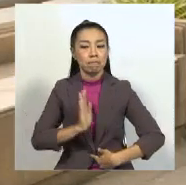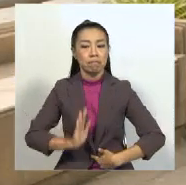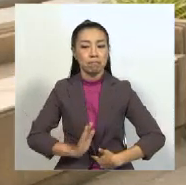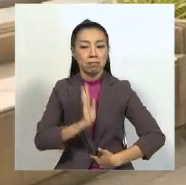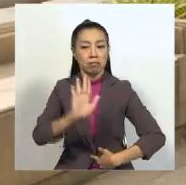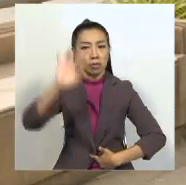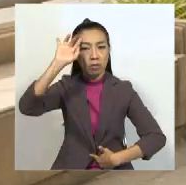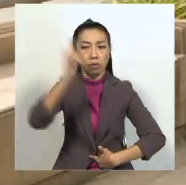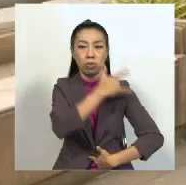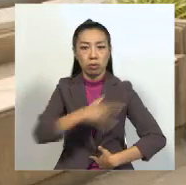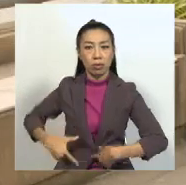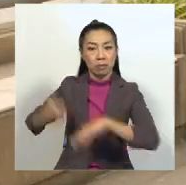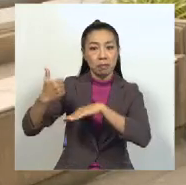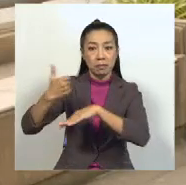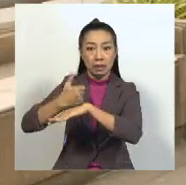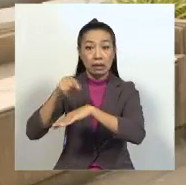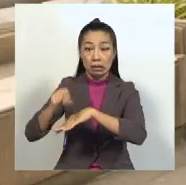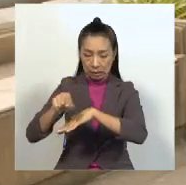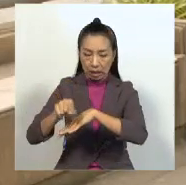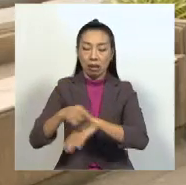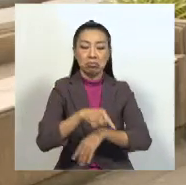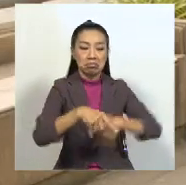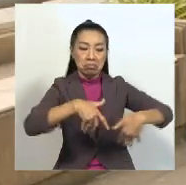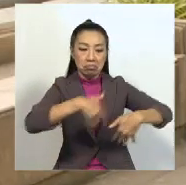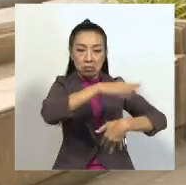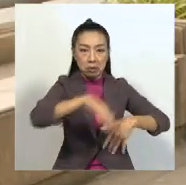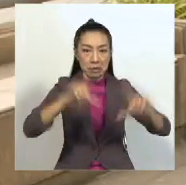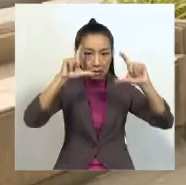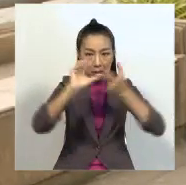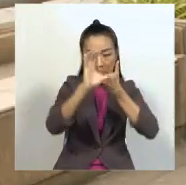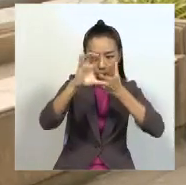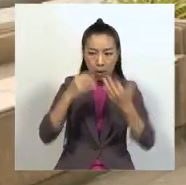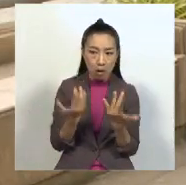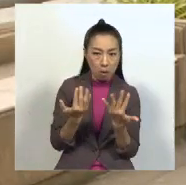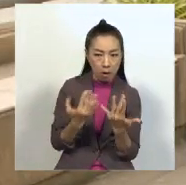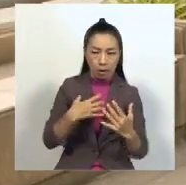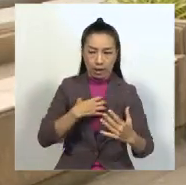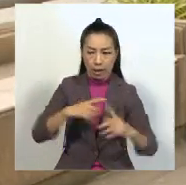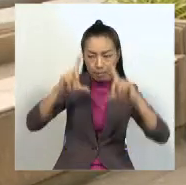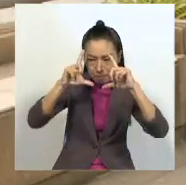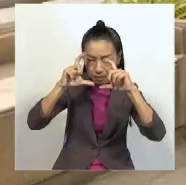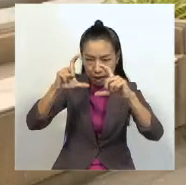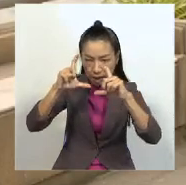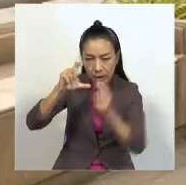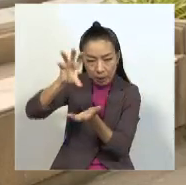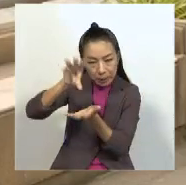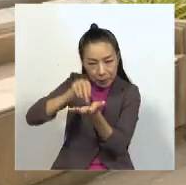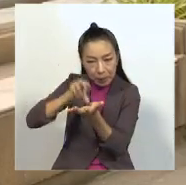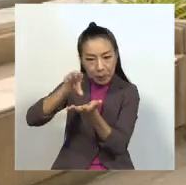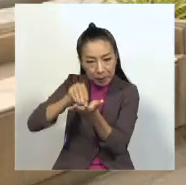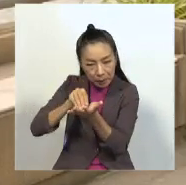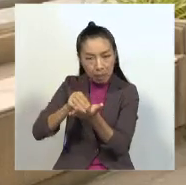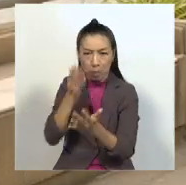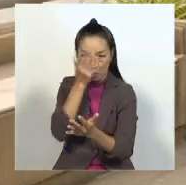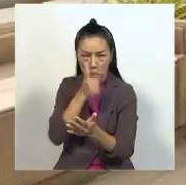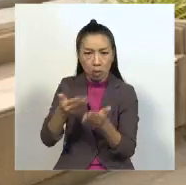2562ที่เหล่าบรรดาช่างภาพมืออาชีพและมือสมัครเล่นต่างเฝ้ารอคอยเพื่อเก็บภาพแห่งความประทับใจและความงดงาม